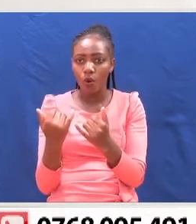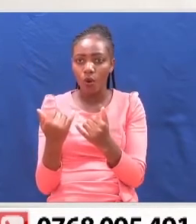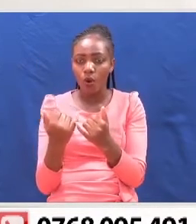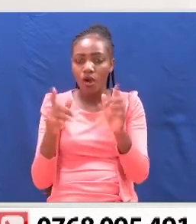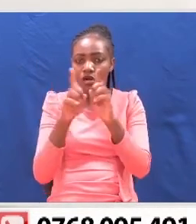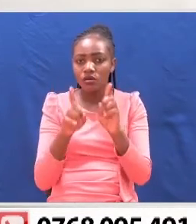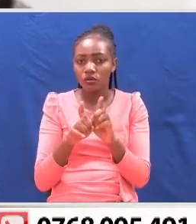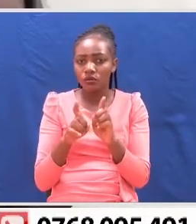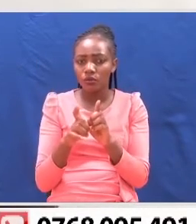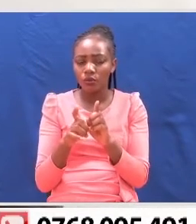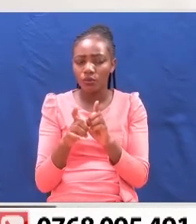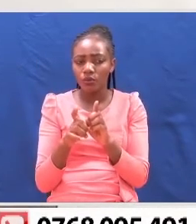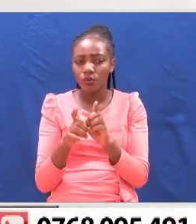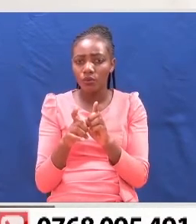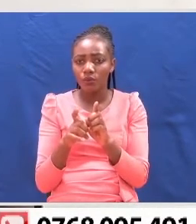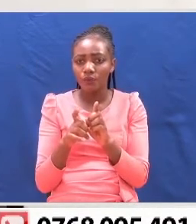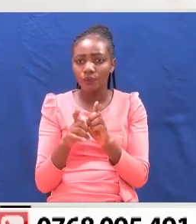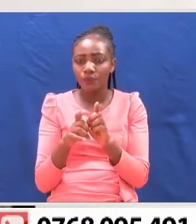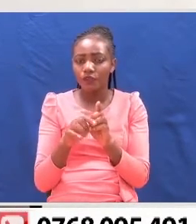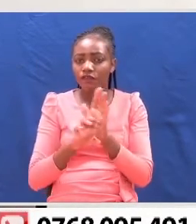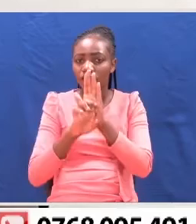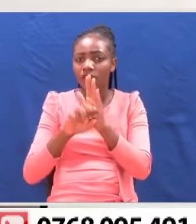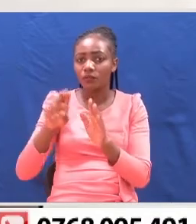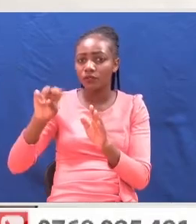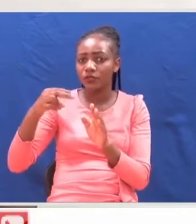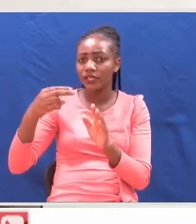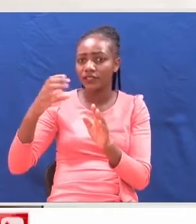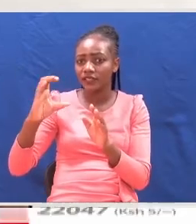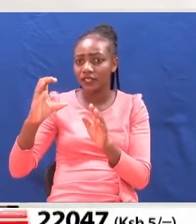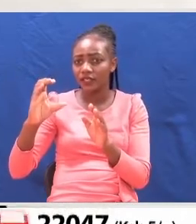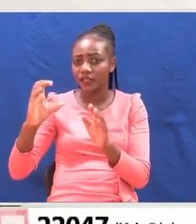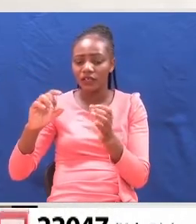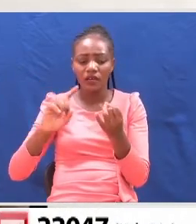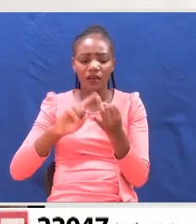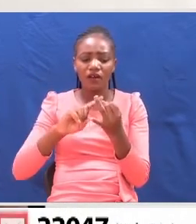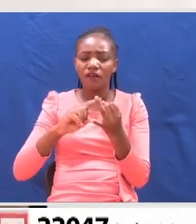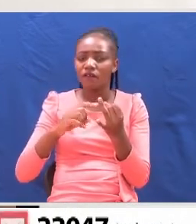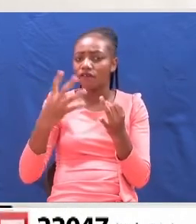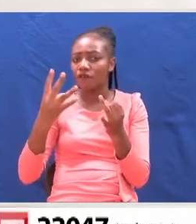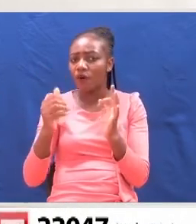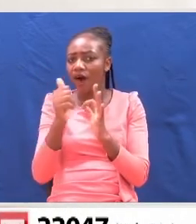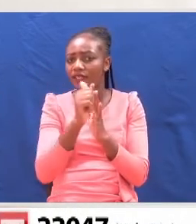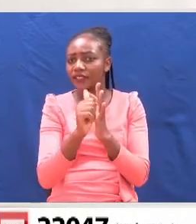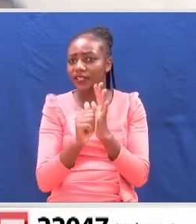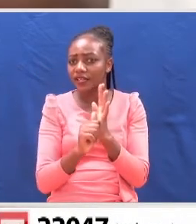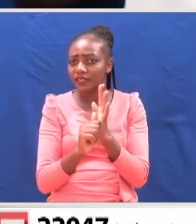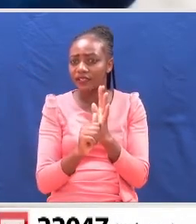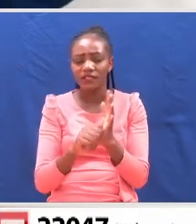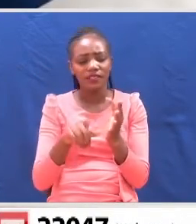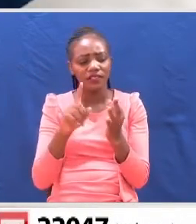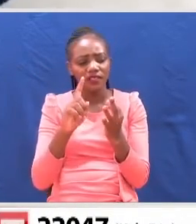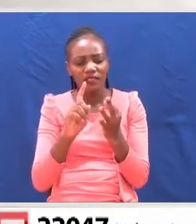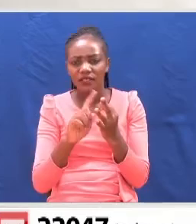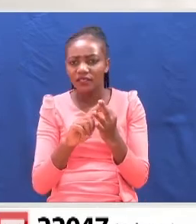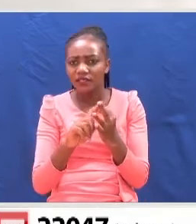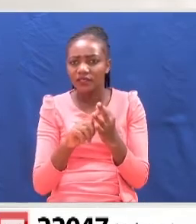ambayo immediate ambayo imeonekana, universal healthcare, ile anazungumzia for agenda, ile agenda kubwa yake. Mengi ya